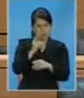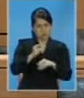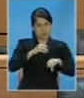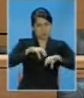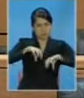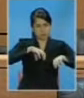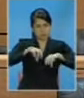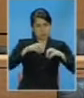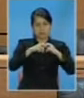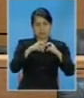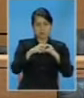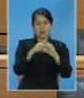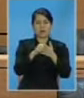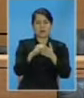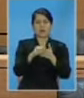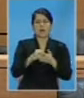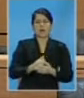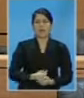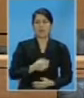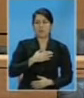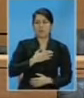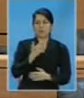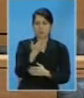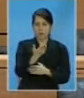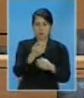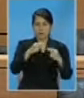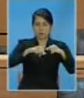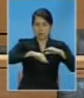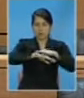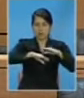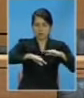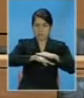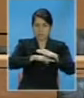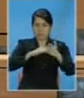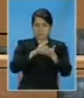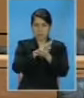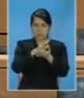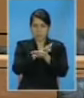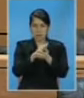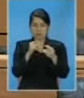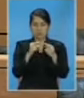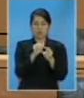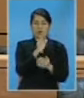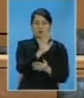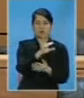ำคัญที่สุดคือผมขอเอกสารที่สำนักงานตรวจเงินแผ่นดิน